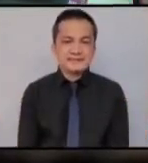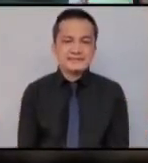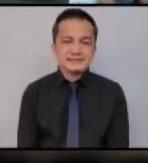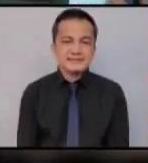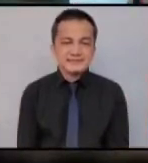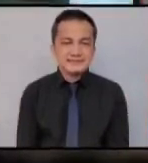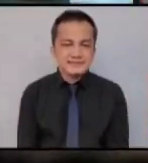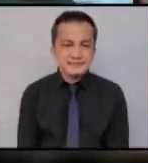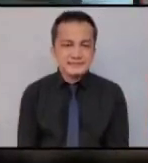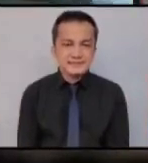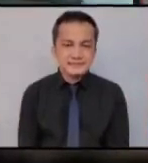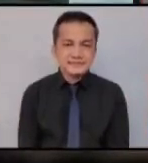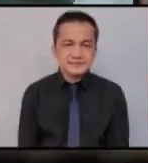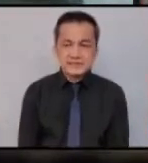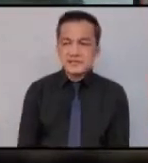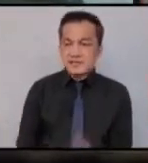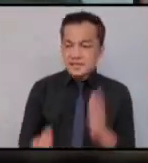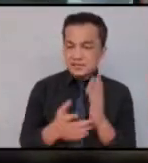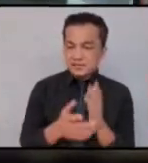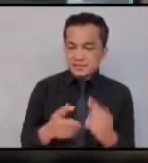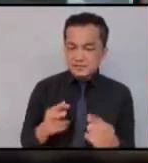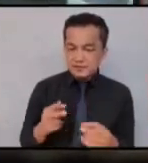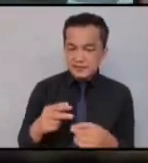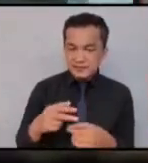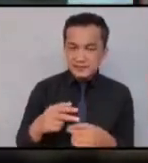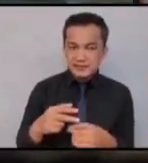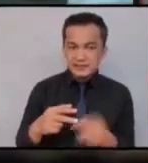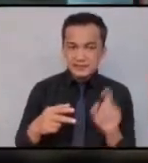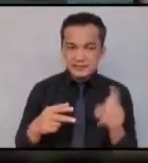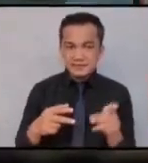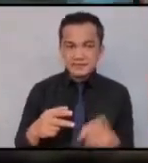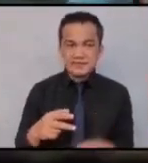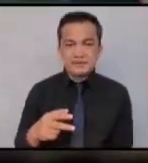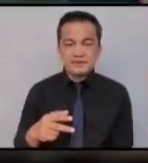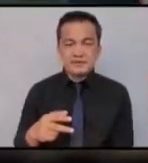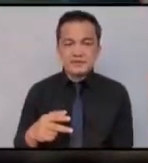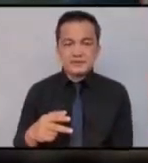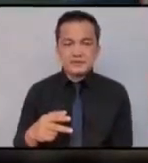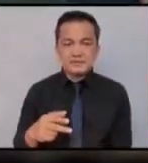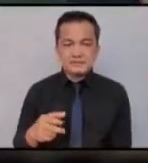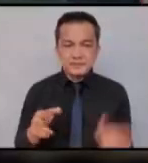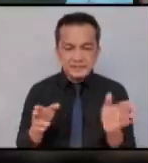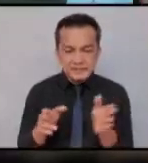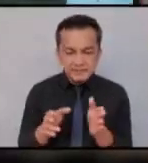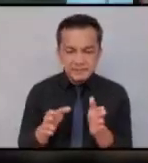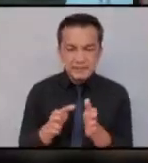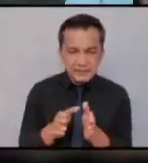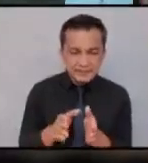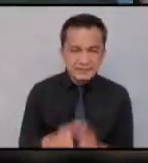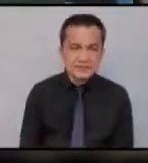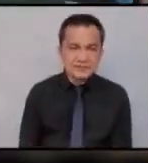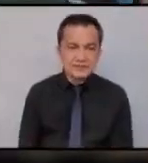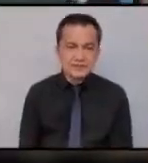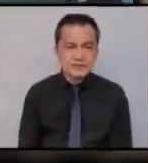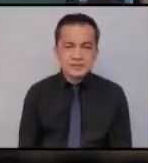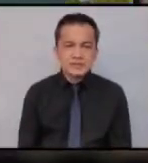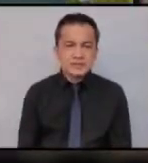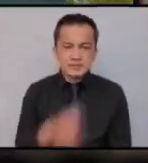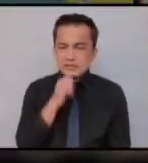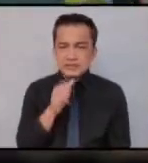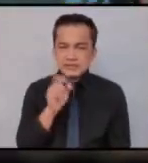technique kasi sa paggupit, Fee, dapat papaliit ng papaliit. Hindi kailangan bilisan at dire-diretso. Eh, kaya